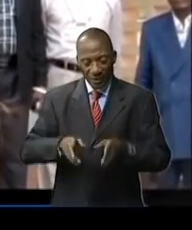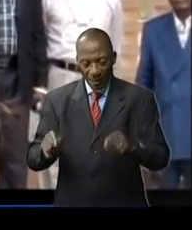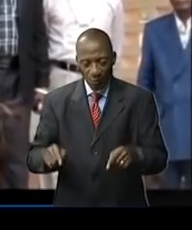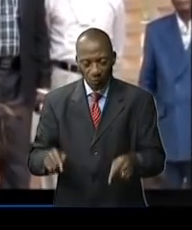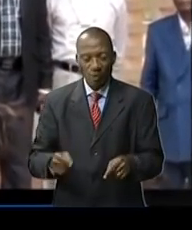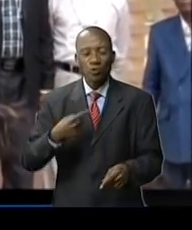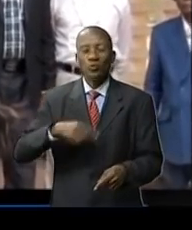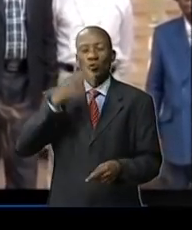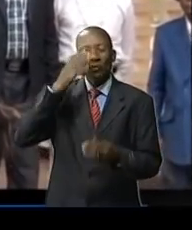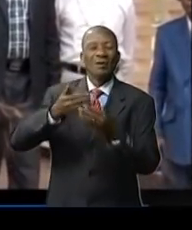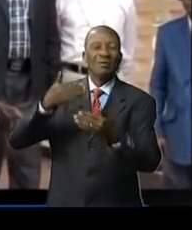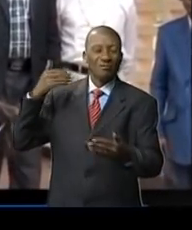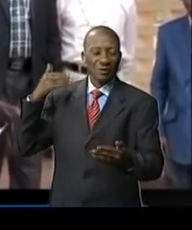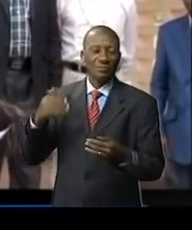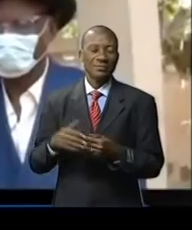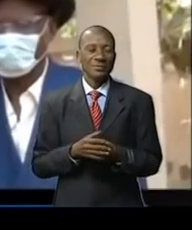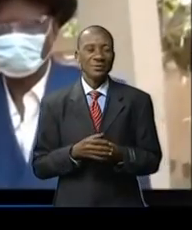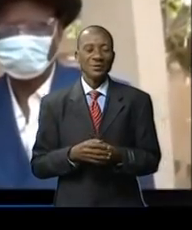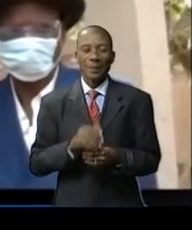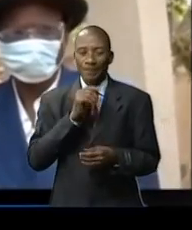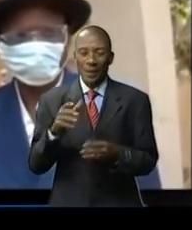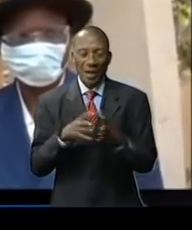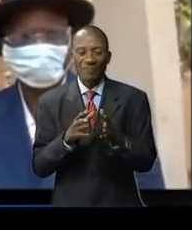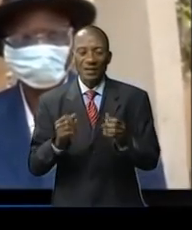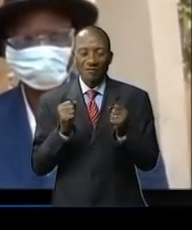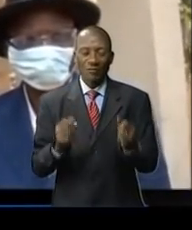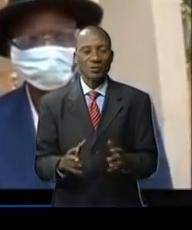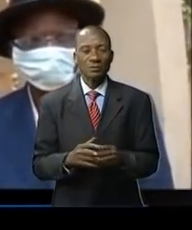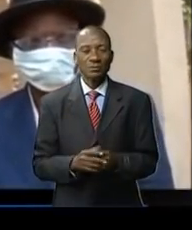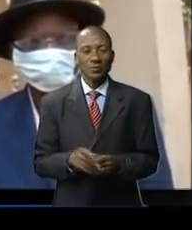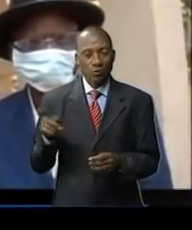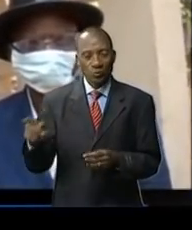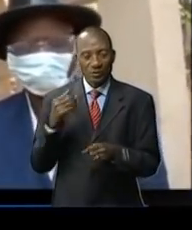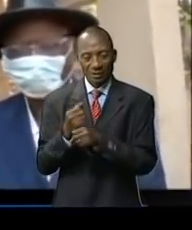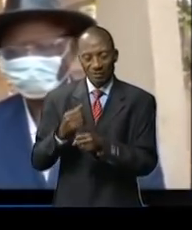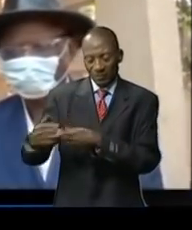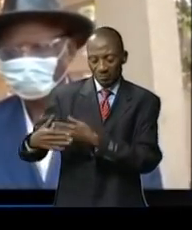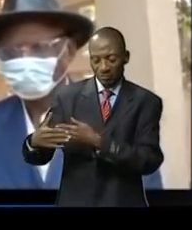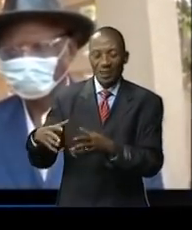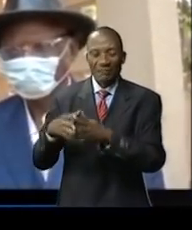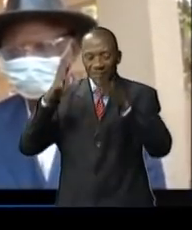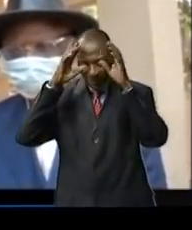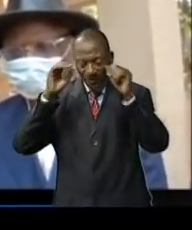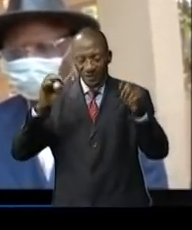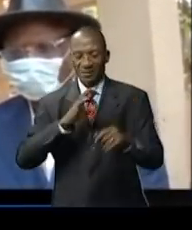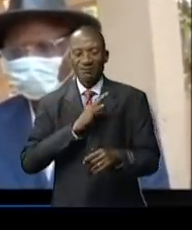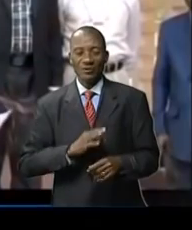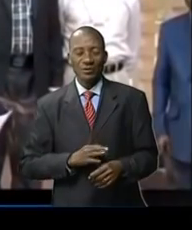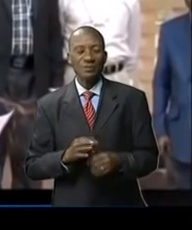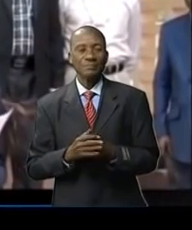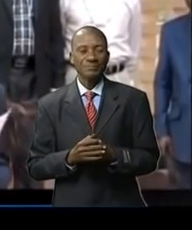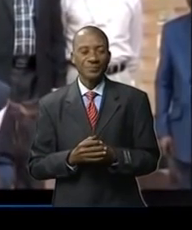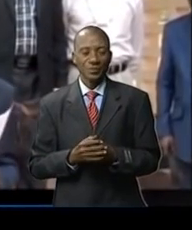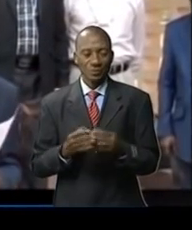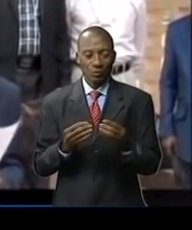longtemps, non par la force, il est ambassadeur itinérant auprès du chef de l'État, car ce